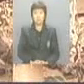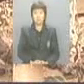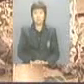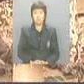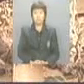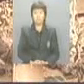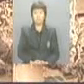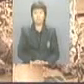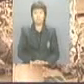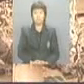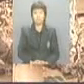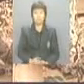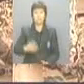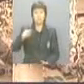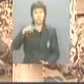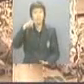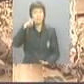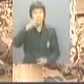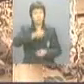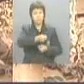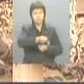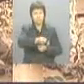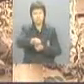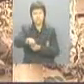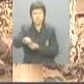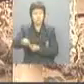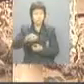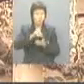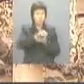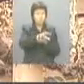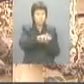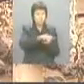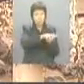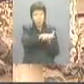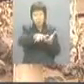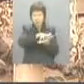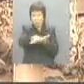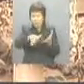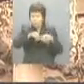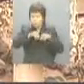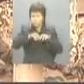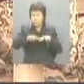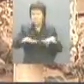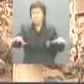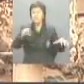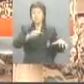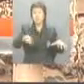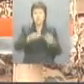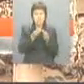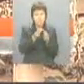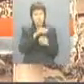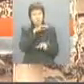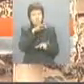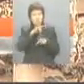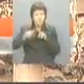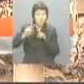ต้องเอาน้ำล้างดินครับล้างดินแล้วก็ล้างโคลนล้างโคลนไปล้างโดยมากล้างโคลนครับกวาดขี้โคล